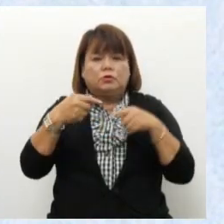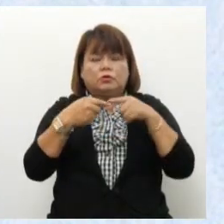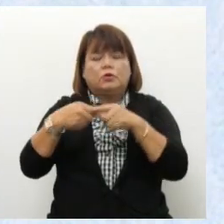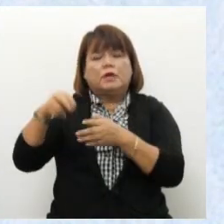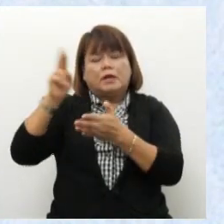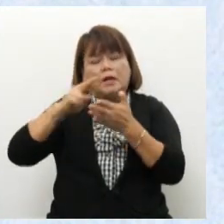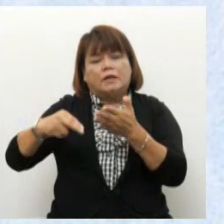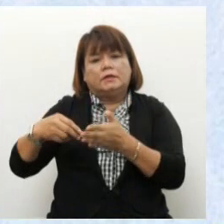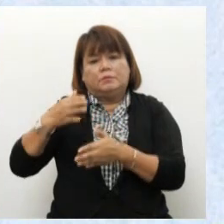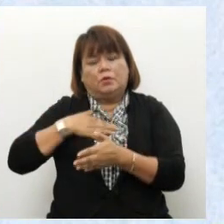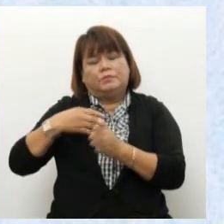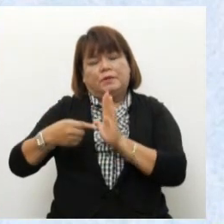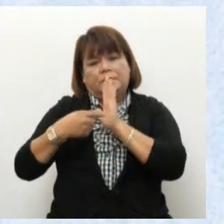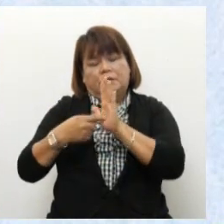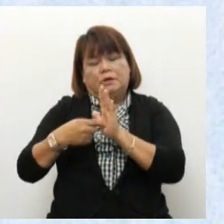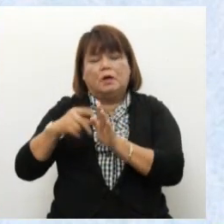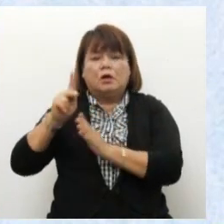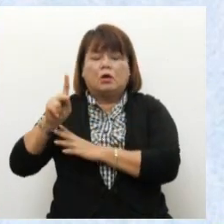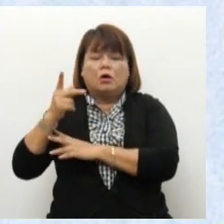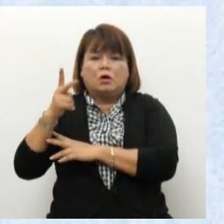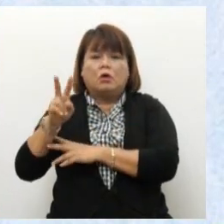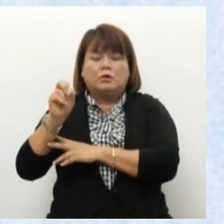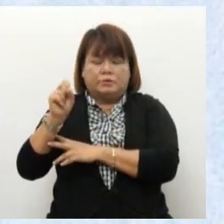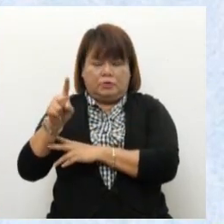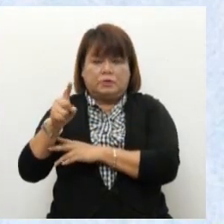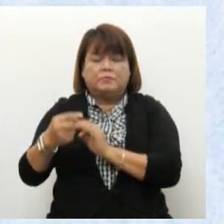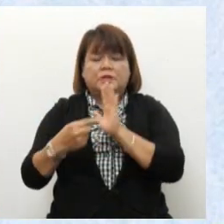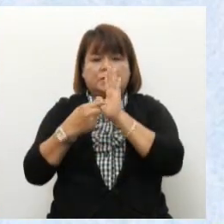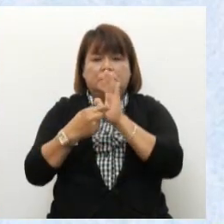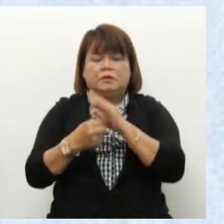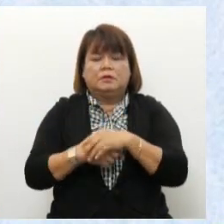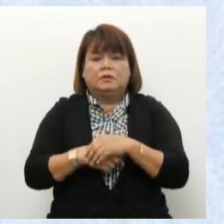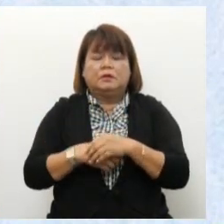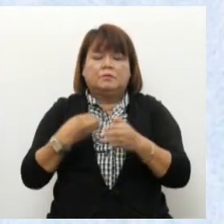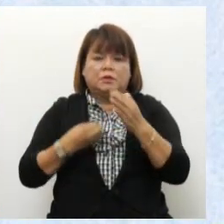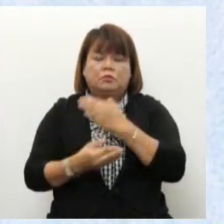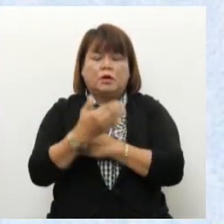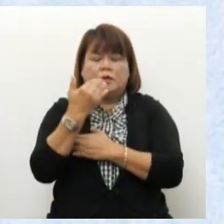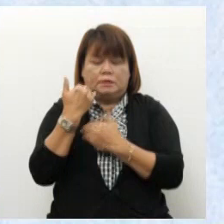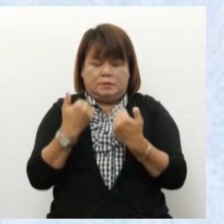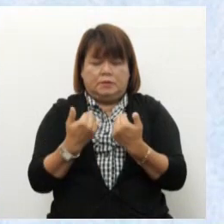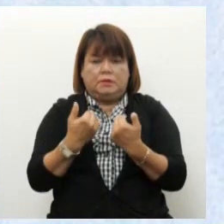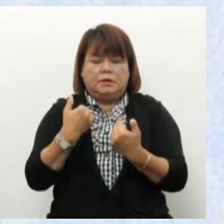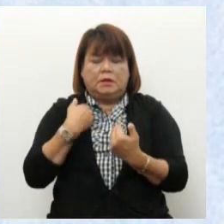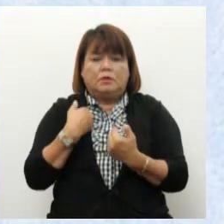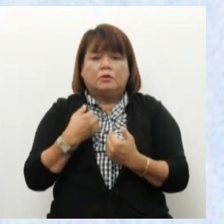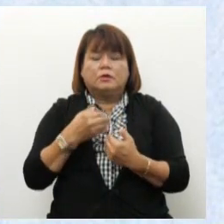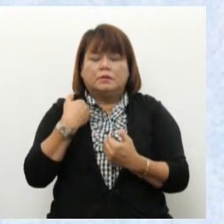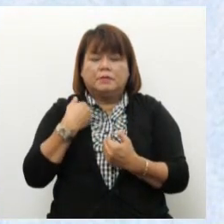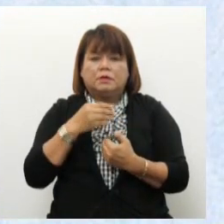ได้นำเสนอก็จะเป็นกกส.มานำเสนอทุกครั้งไปอันนี้ก็จะเป็นโอกาสอันดีสำหรับแล้วเราก็จะถ่ายทอดตร